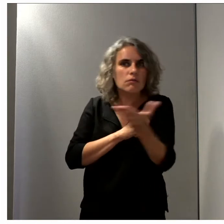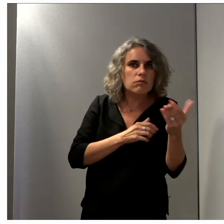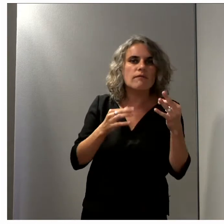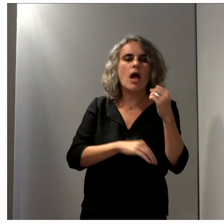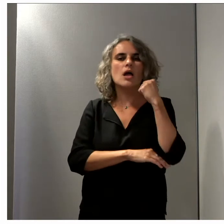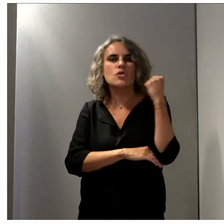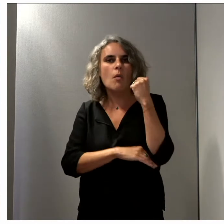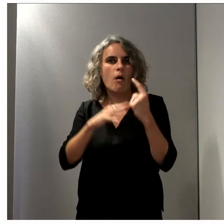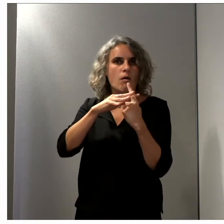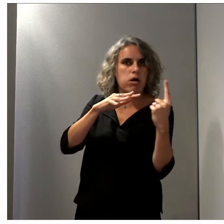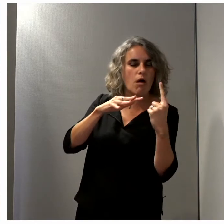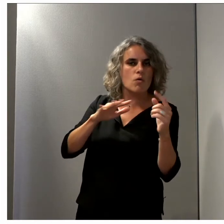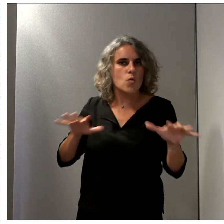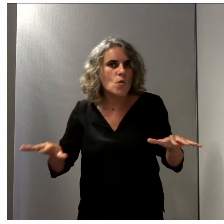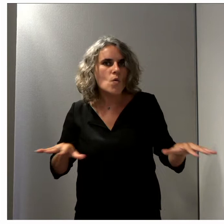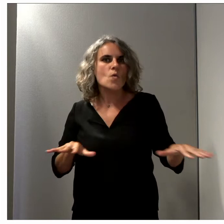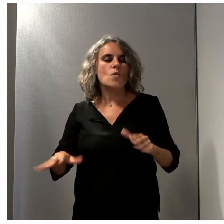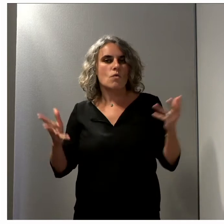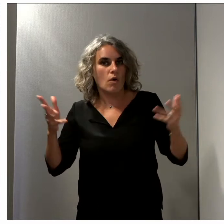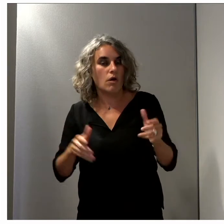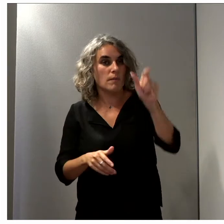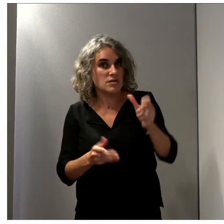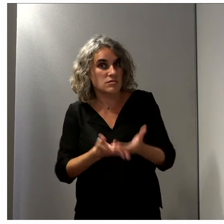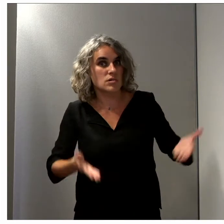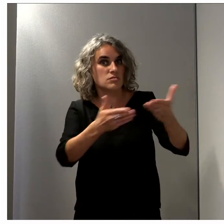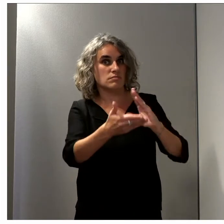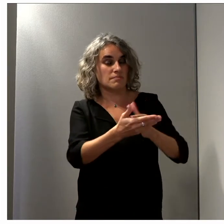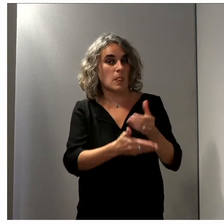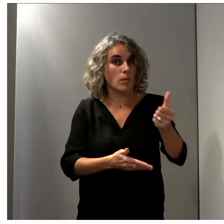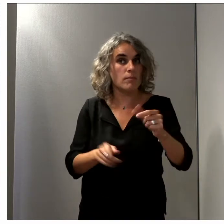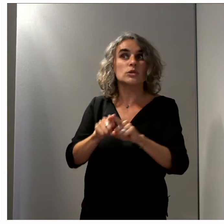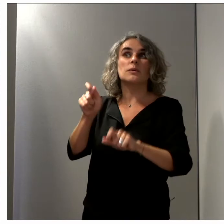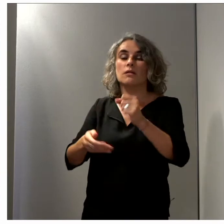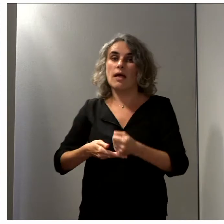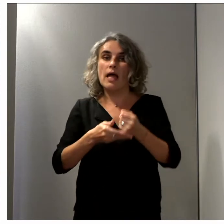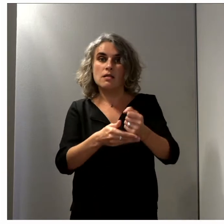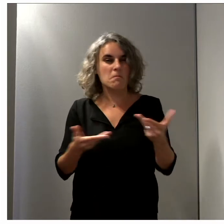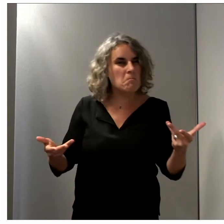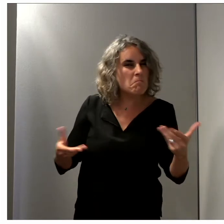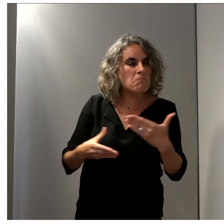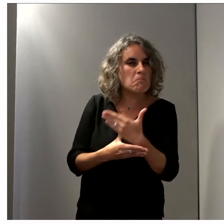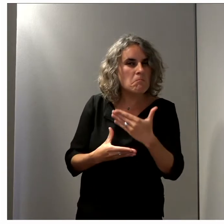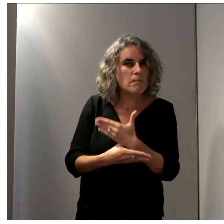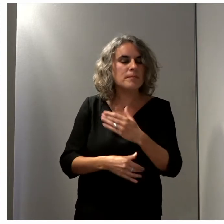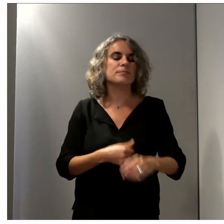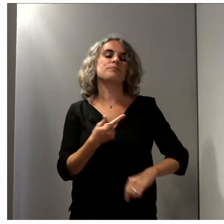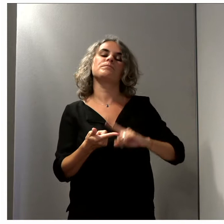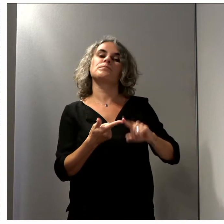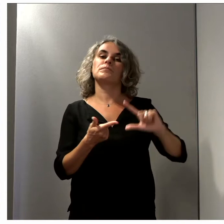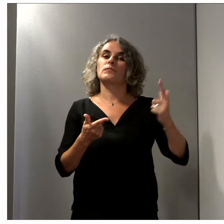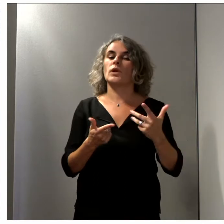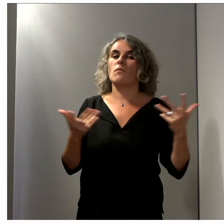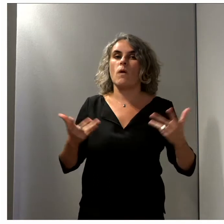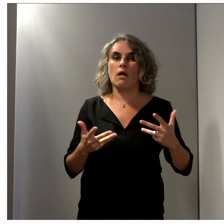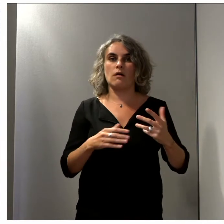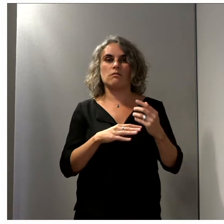d'isolement des personnes en situation de handicap et de leurs aidants. Dans un deuxième temps, nous avons réfléchi autour des formes d'entraide pour lutter